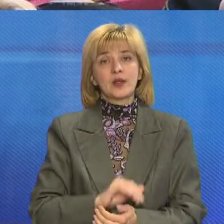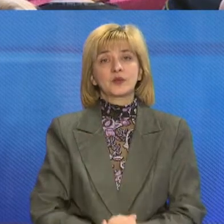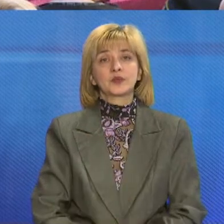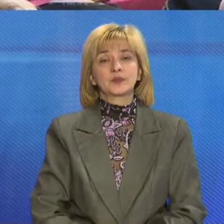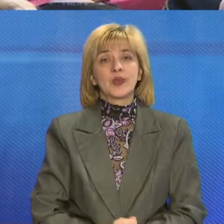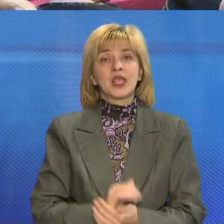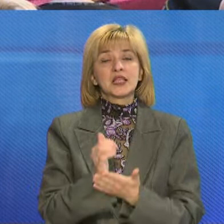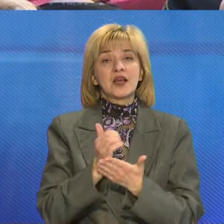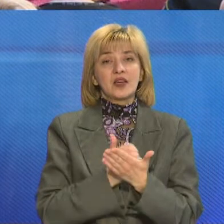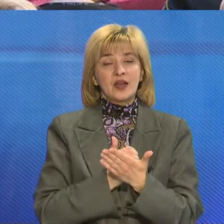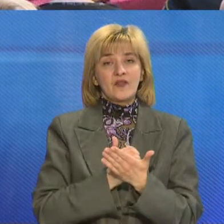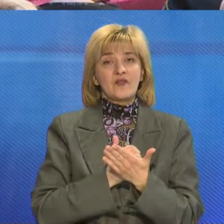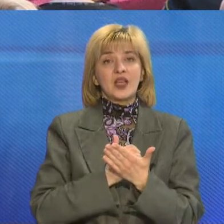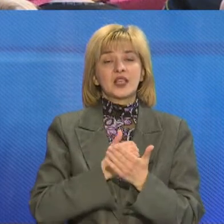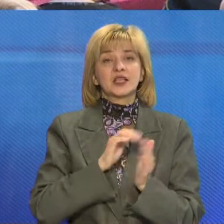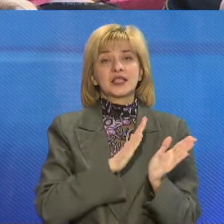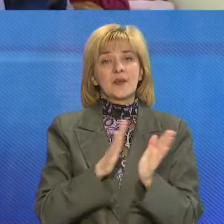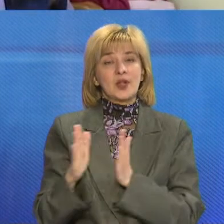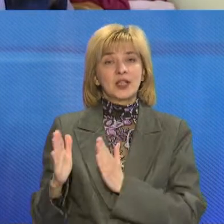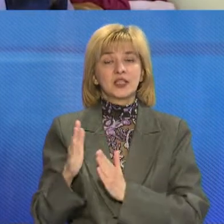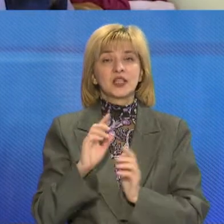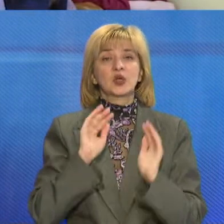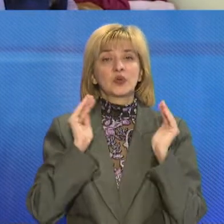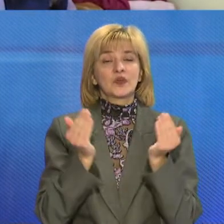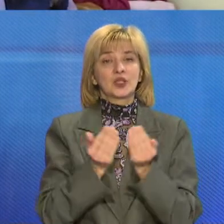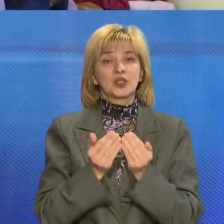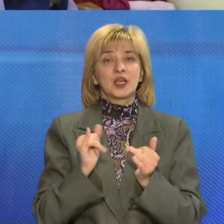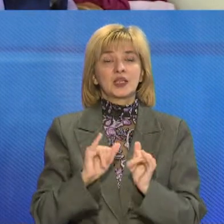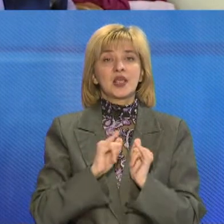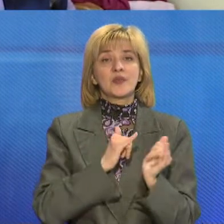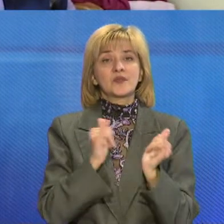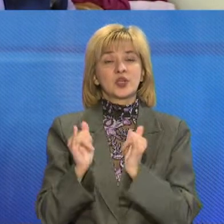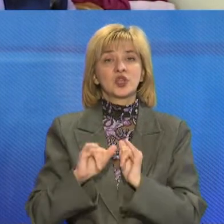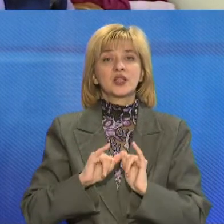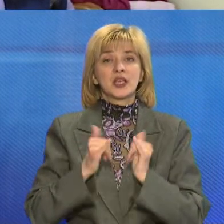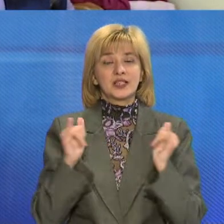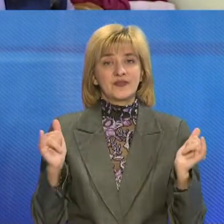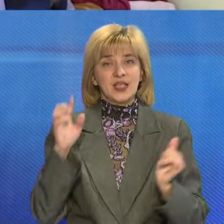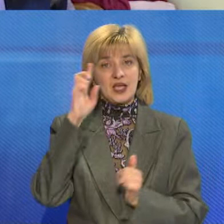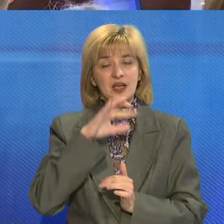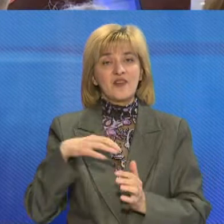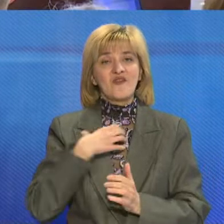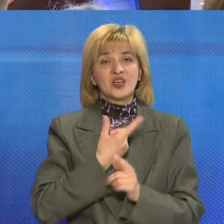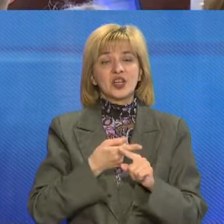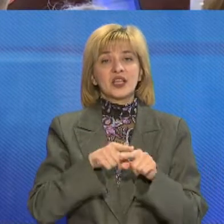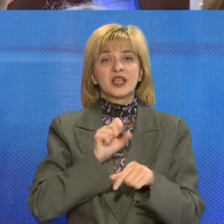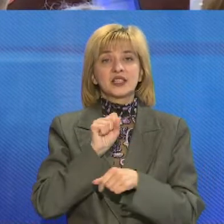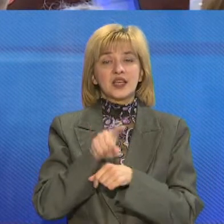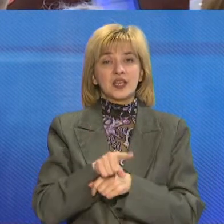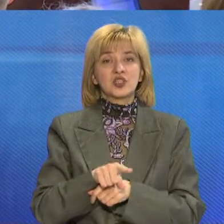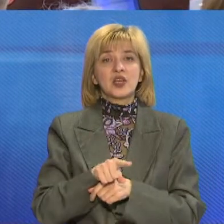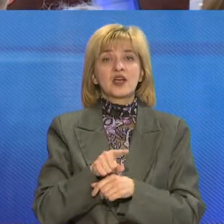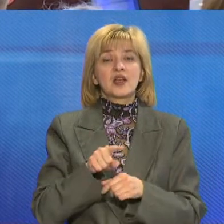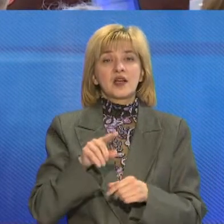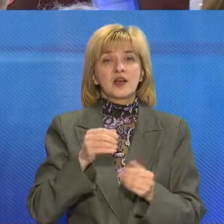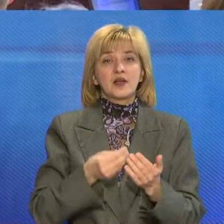Захаванне стабільнасці, суверэнітэту і забеспячэнне паступальнага развіцця краіны. Важнасць гэтых задач, як прагучала ў ходзе мерапрыемства, сёння